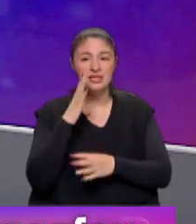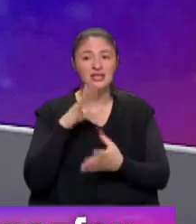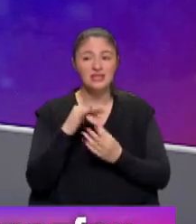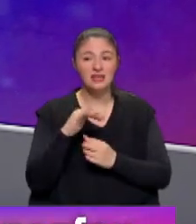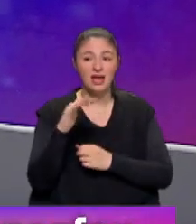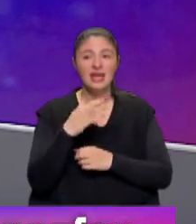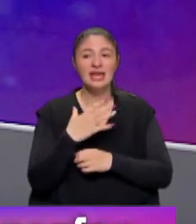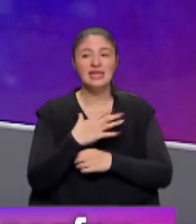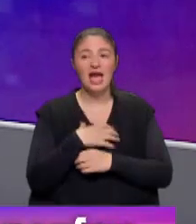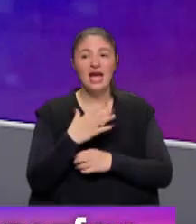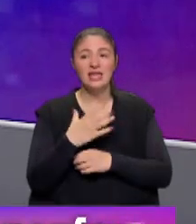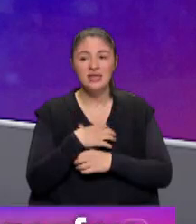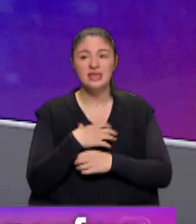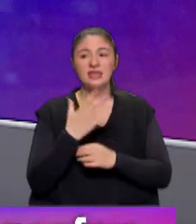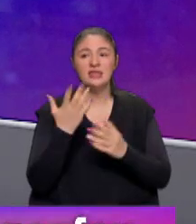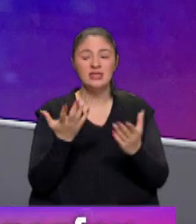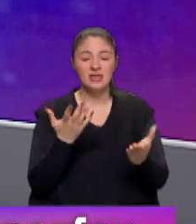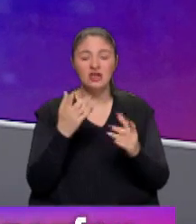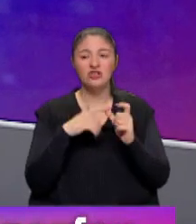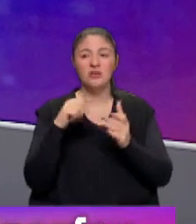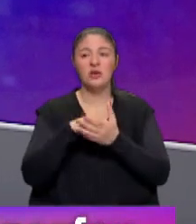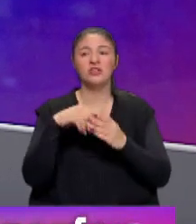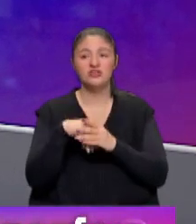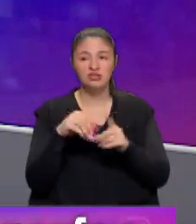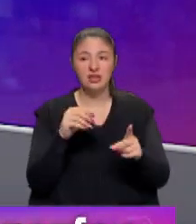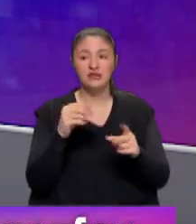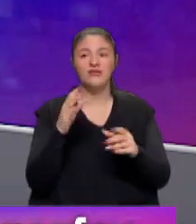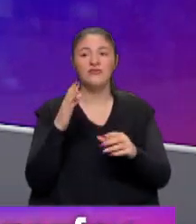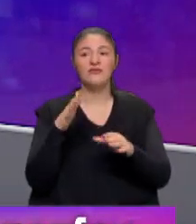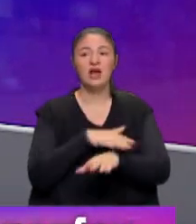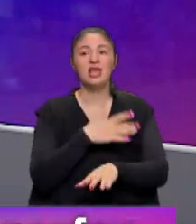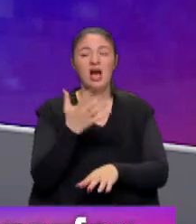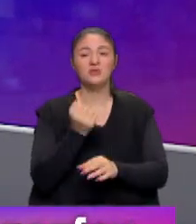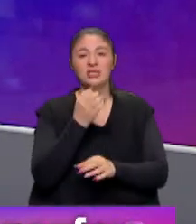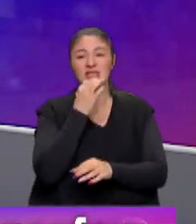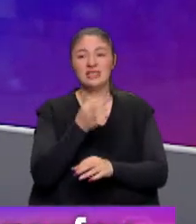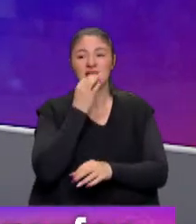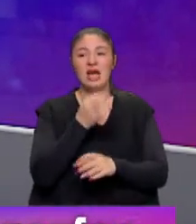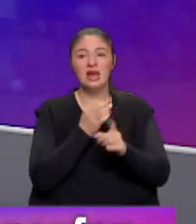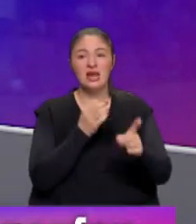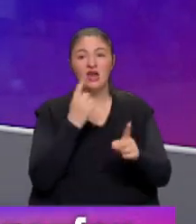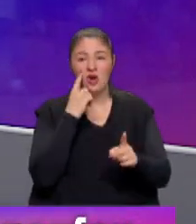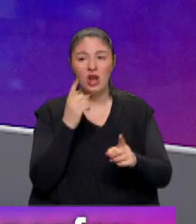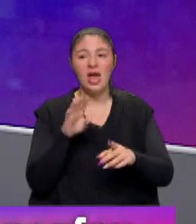İnsanlar kendi çabalarıyla sosyal medya üzerinden valilikten de almış oldukları izinlerle evlatlarını yaşatmaya